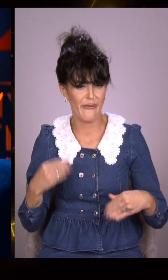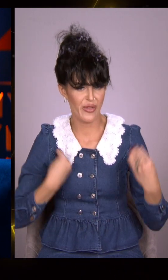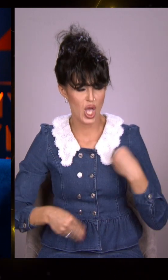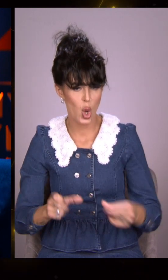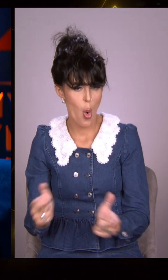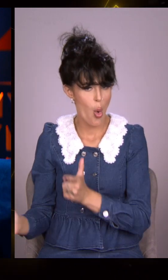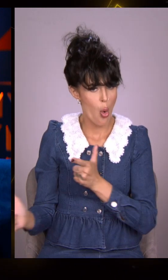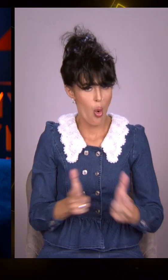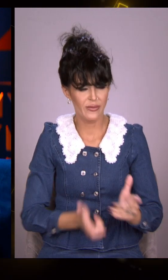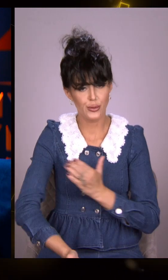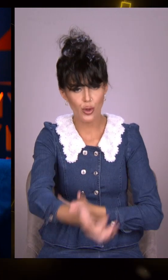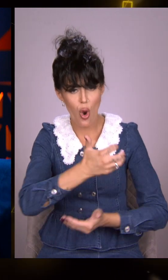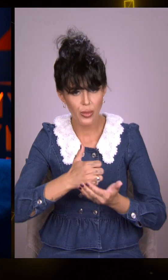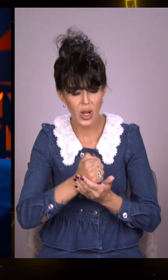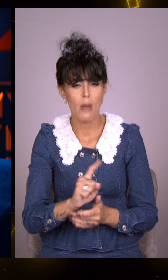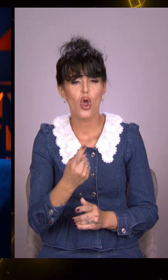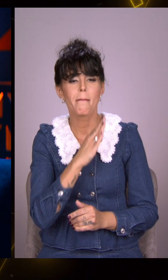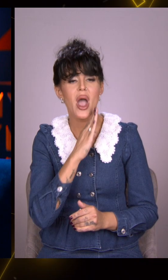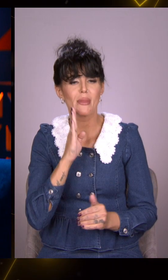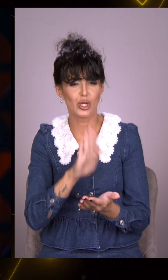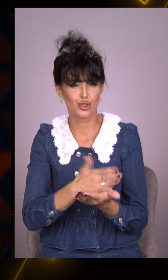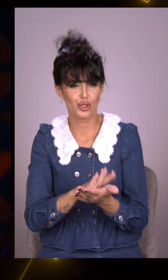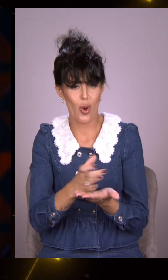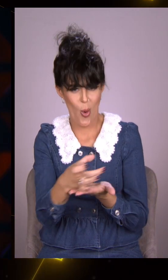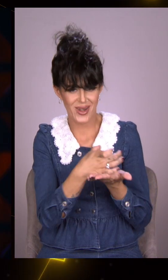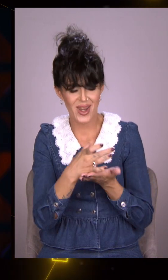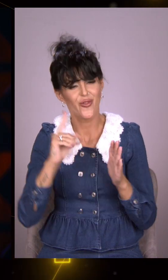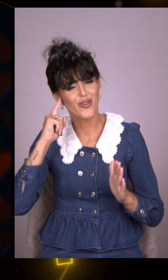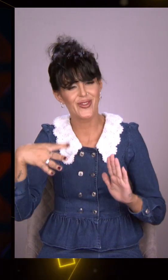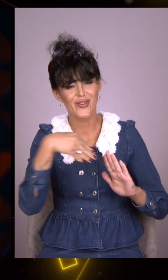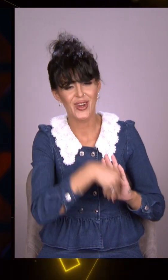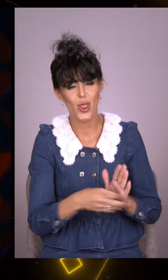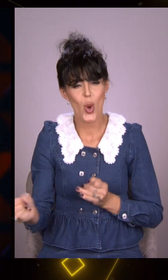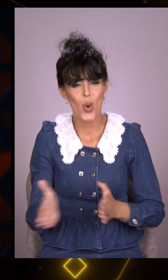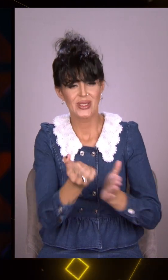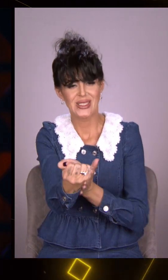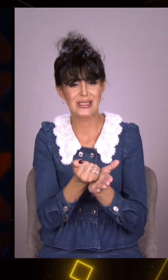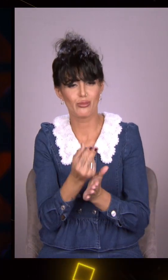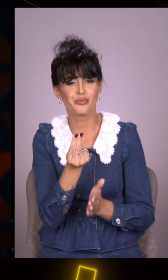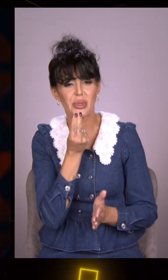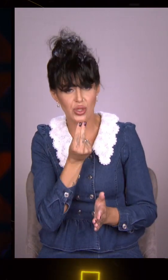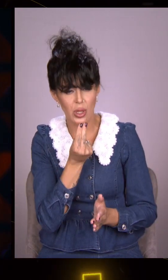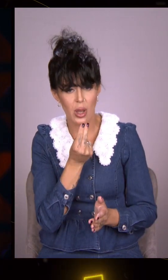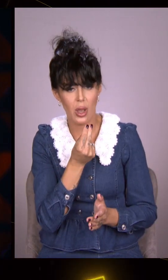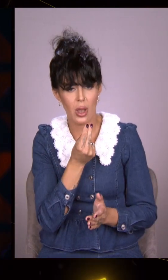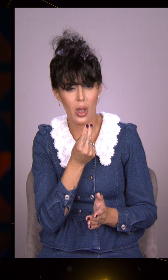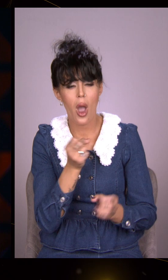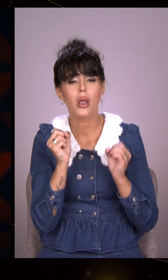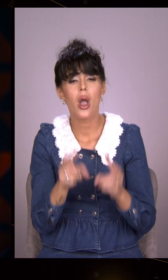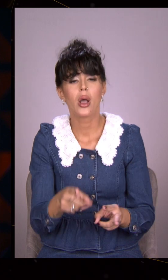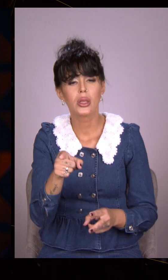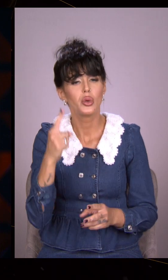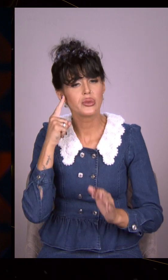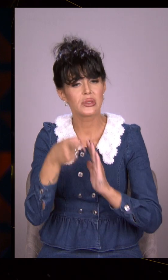саме жарила биточки в дорогу з собою брати. Як ви дізналися про те, що останню